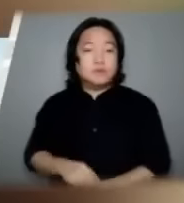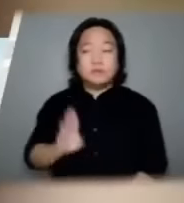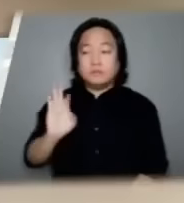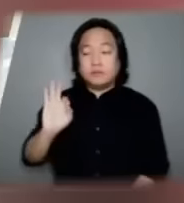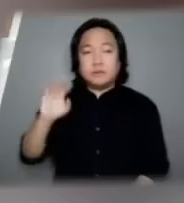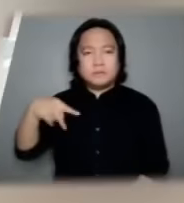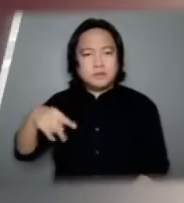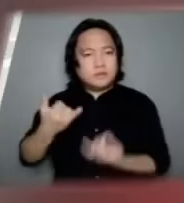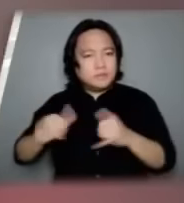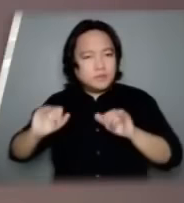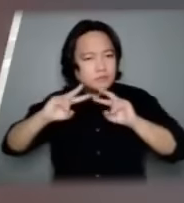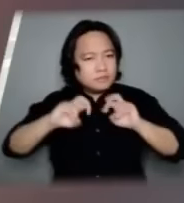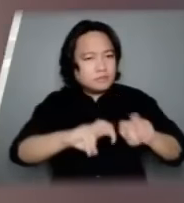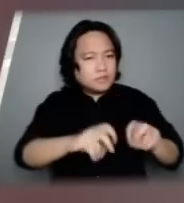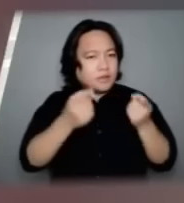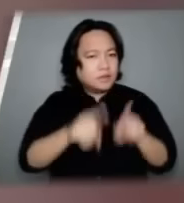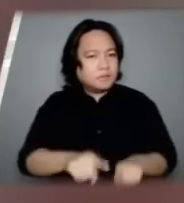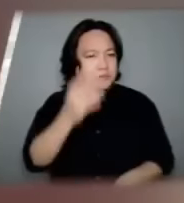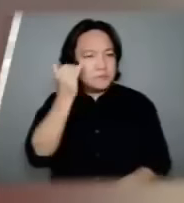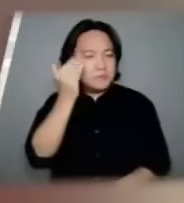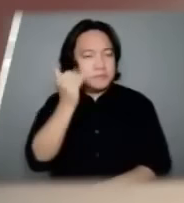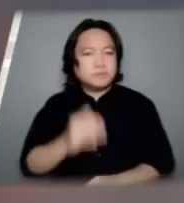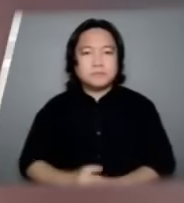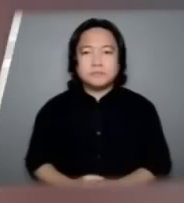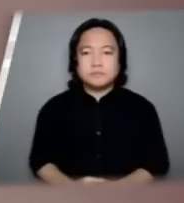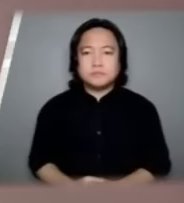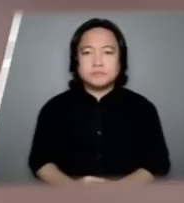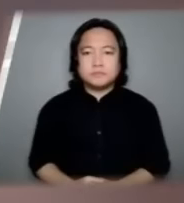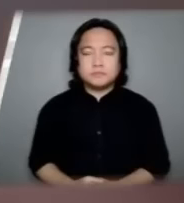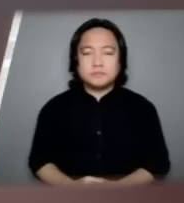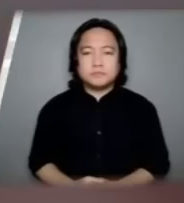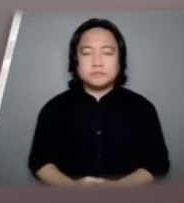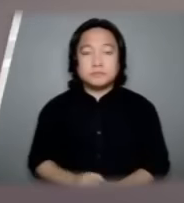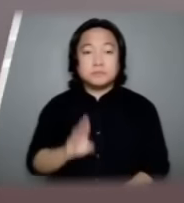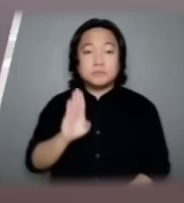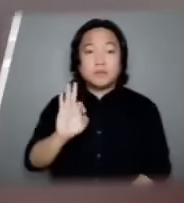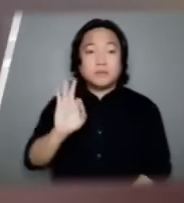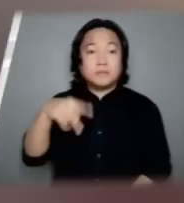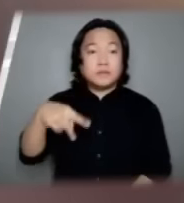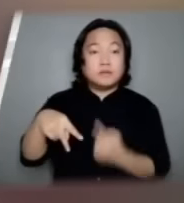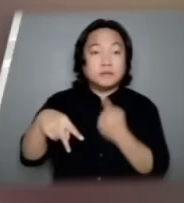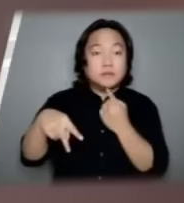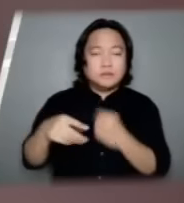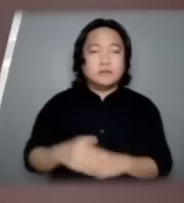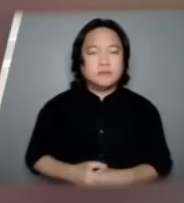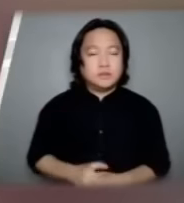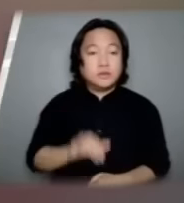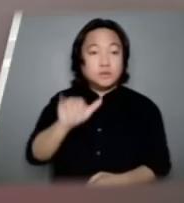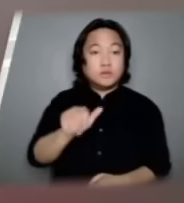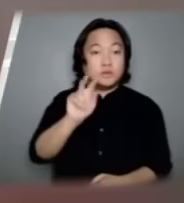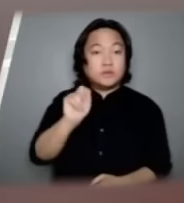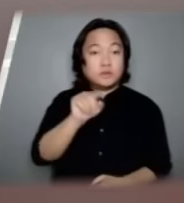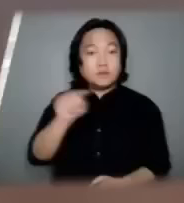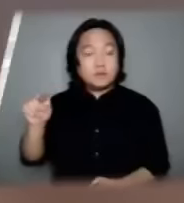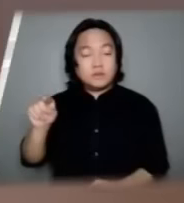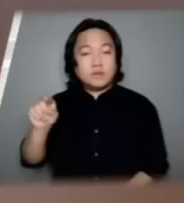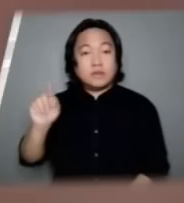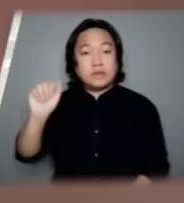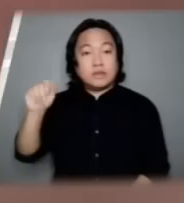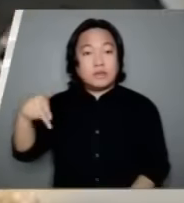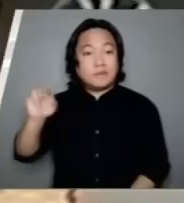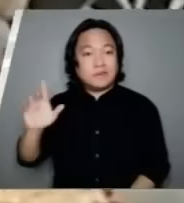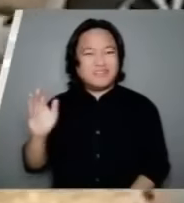sunog. Base tala ng Bureau of Fire Protection, mula Enero hanggang Abril, mahigit 7,000 na ang naitalang sunog